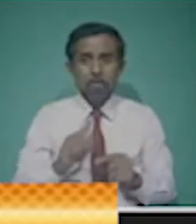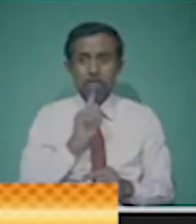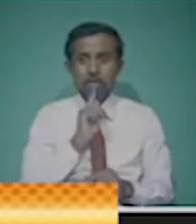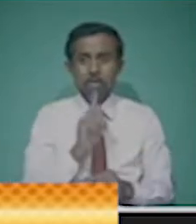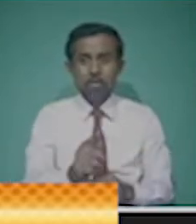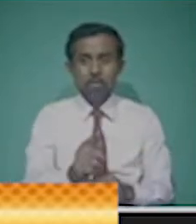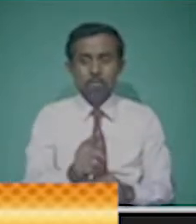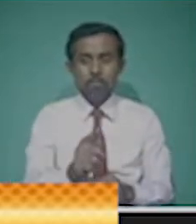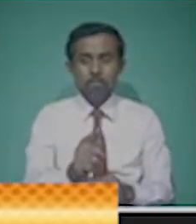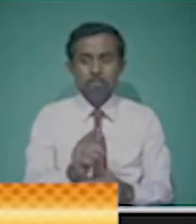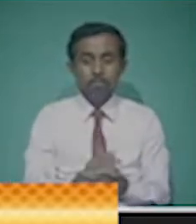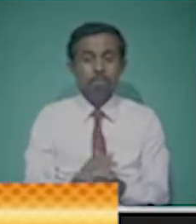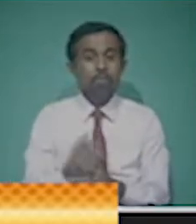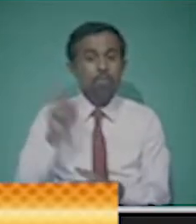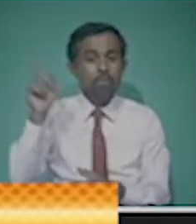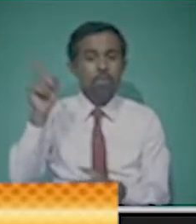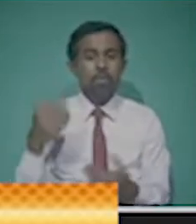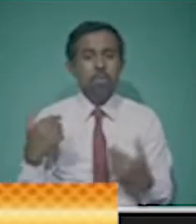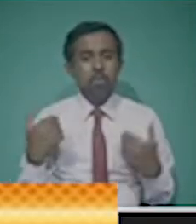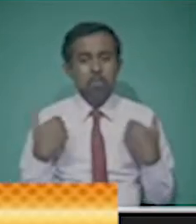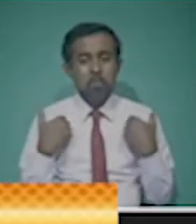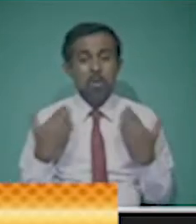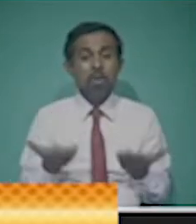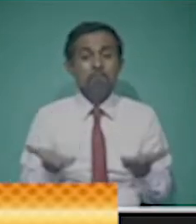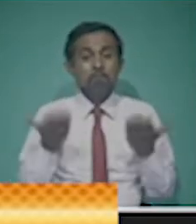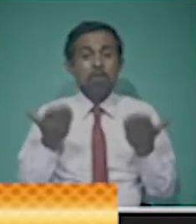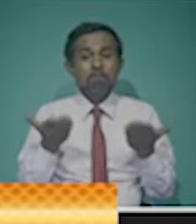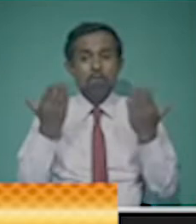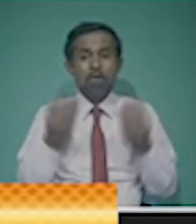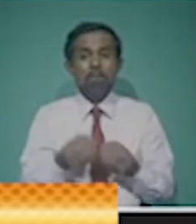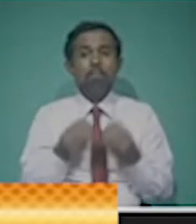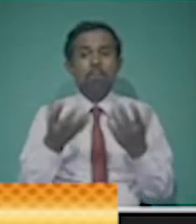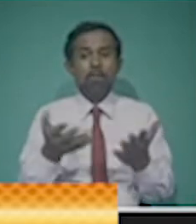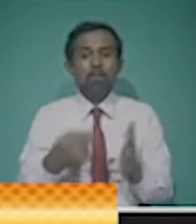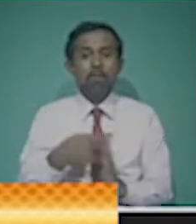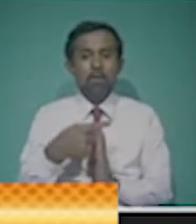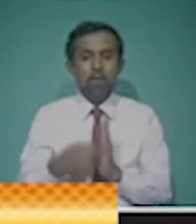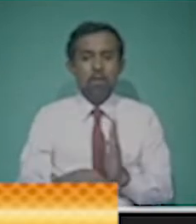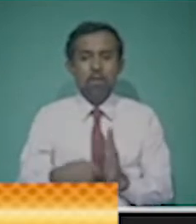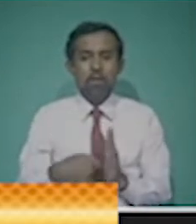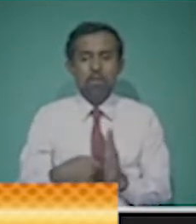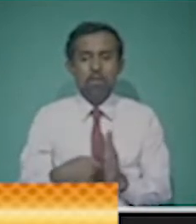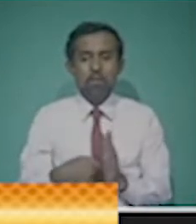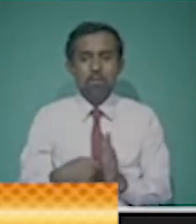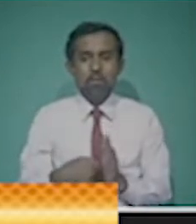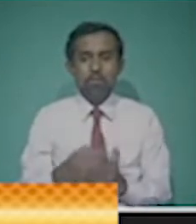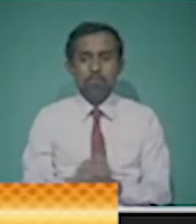indalabu, sambalam peruargal perundu otte Malay makal aku, kuripah.